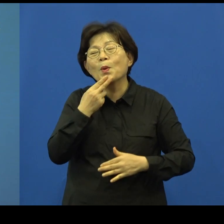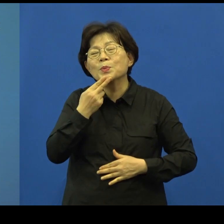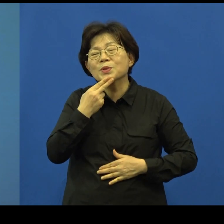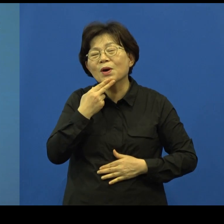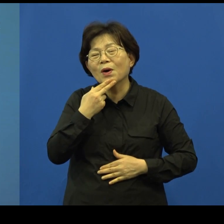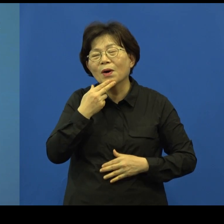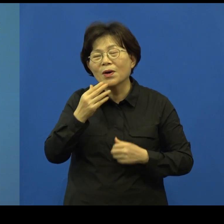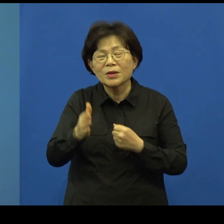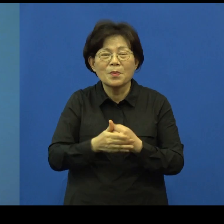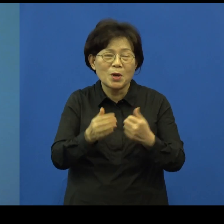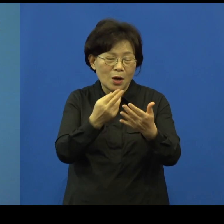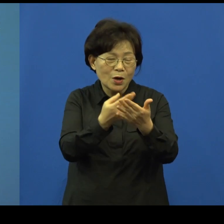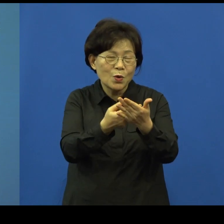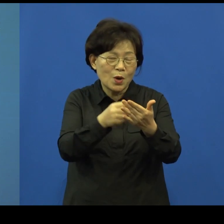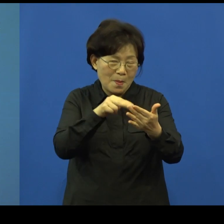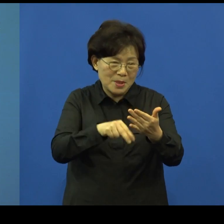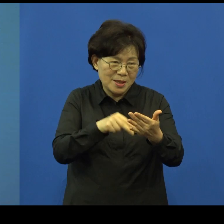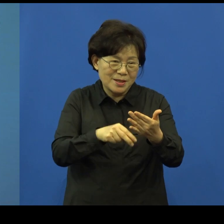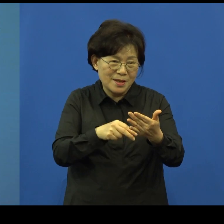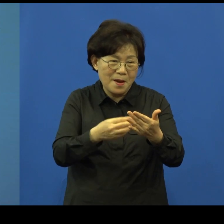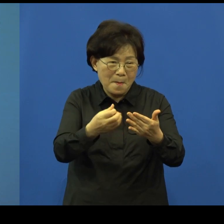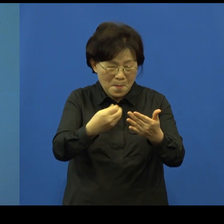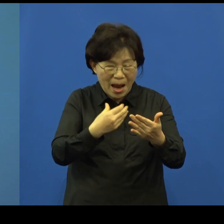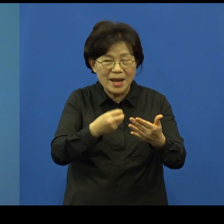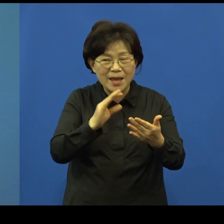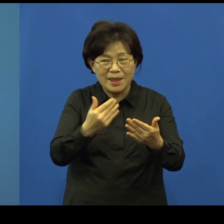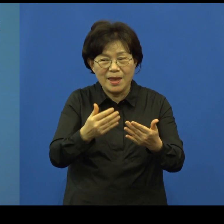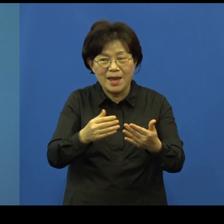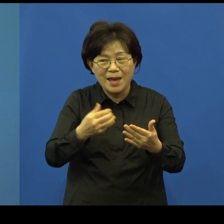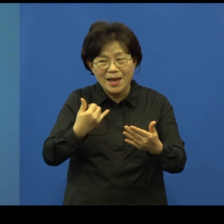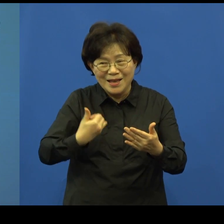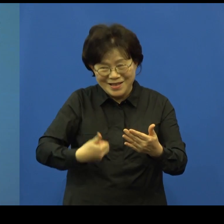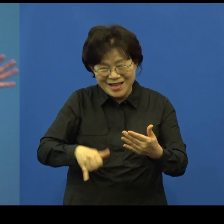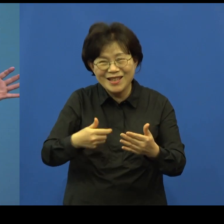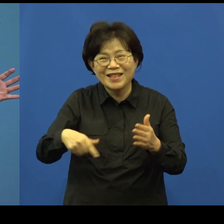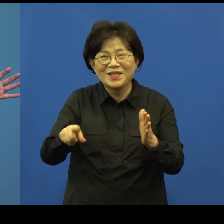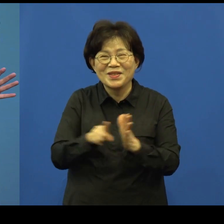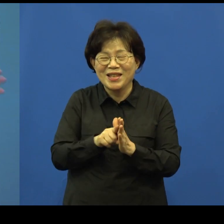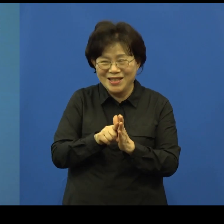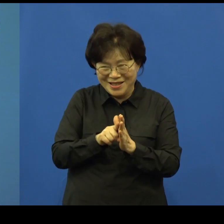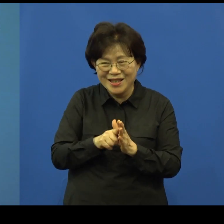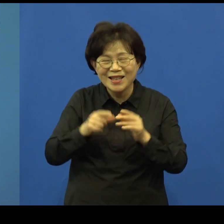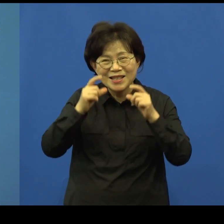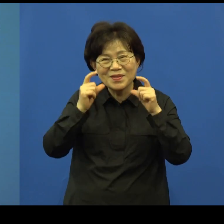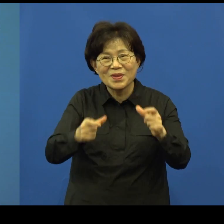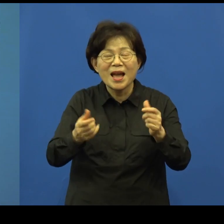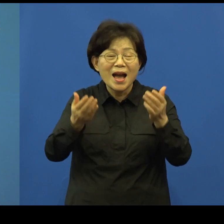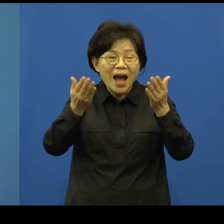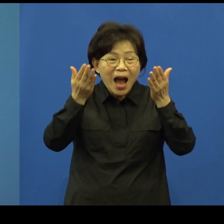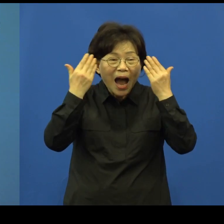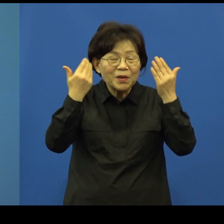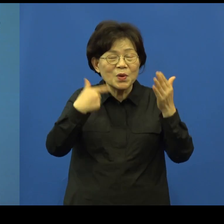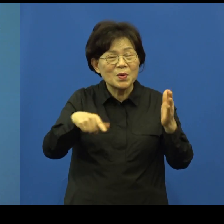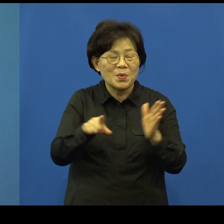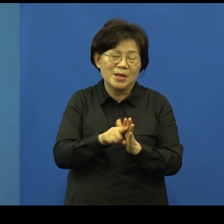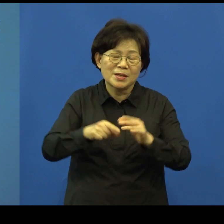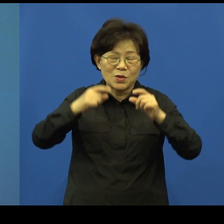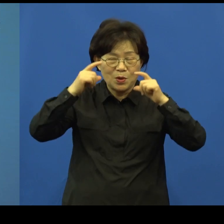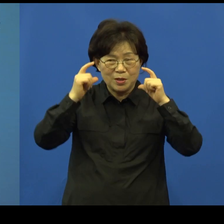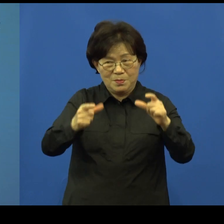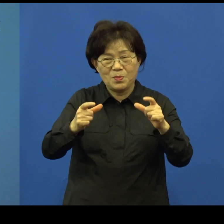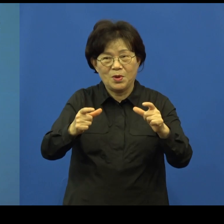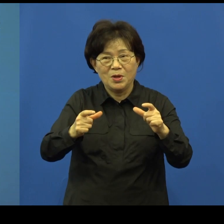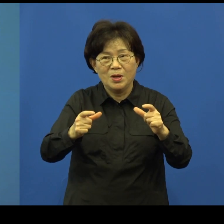하는 거예요. 여러분, 자녀들을 위해서 선포하세요. 이 학교, 그죠? 학교를 향해 선포하는 거예요.